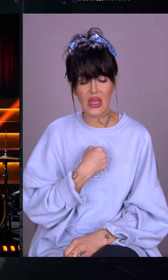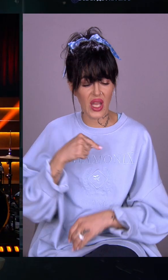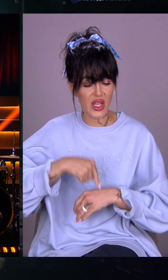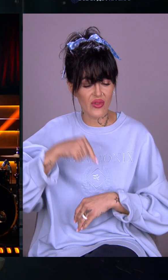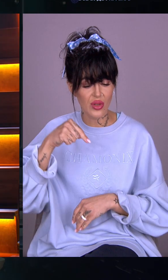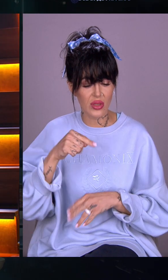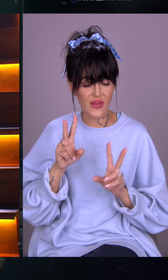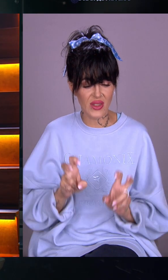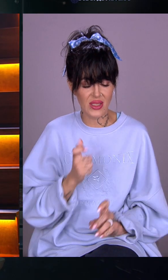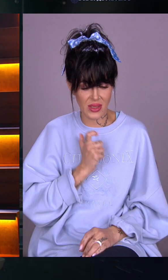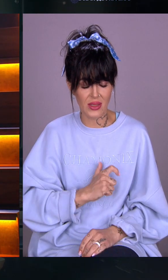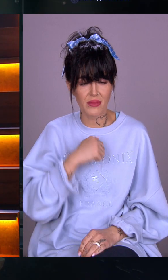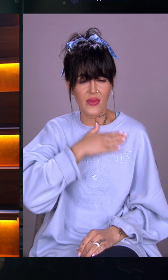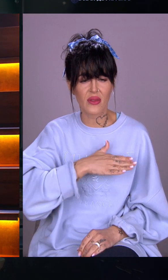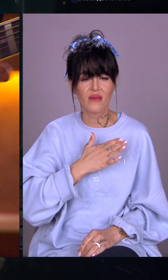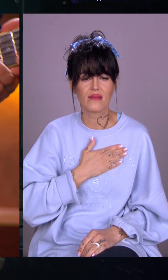вину.